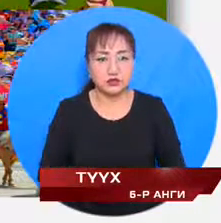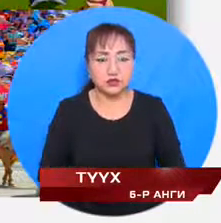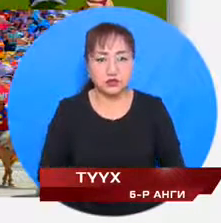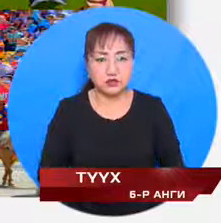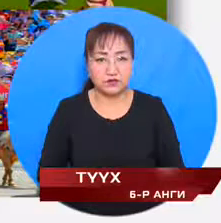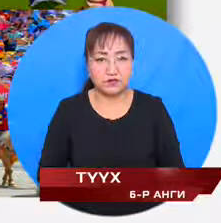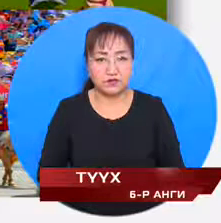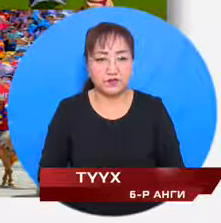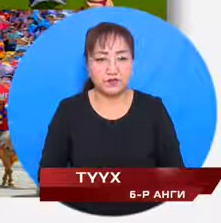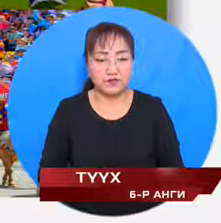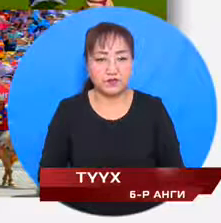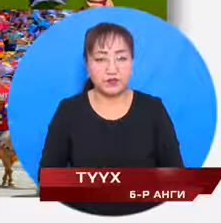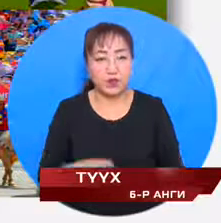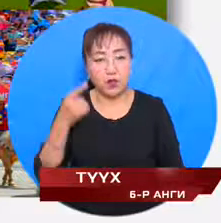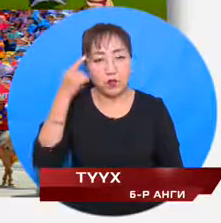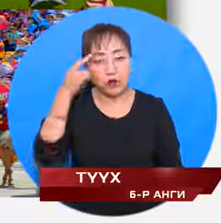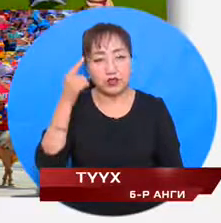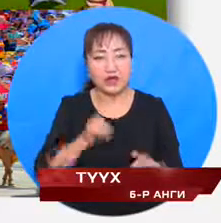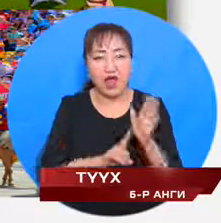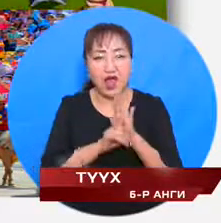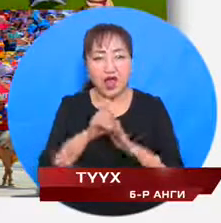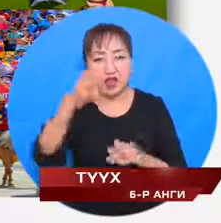За, Монголын анхны төрт улс буюу